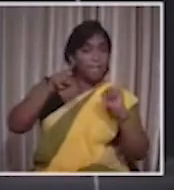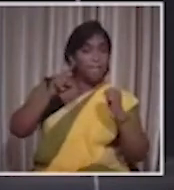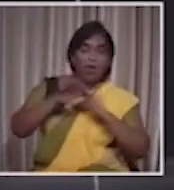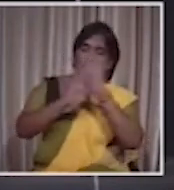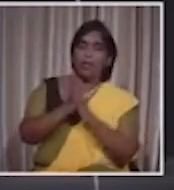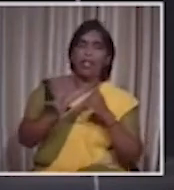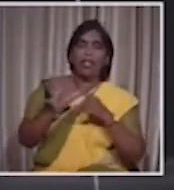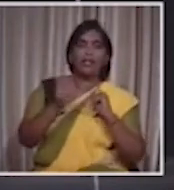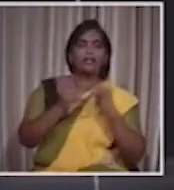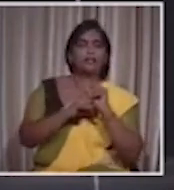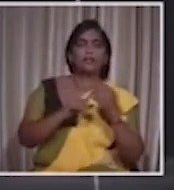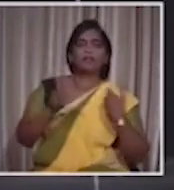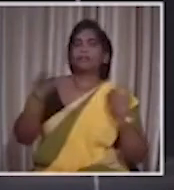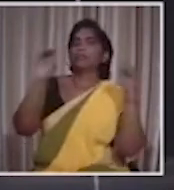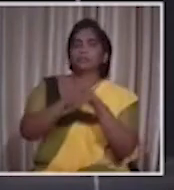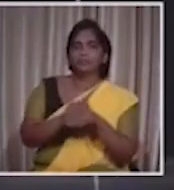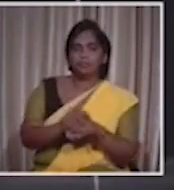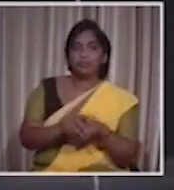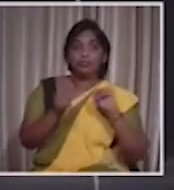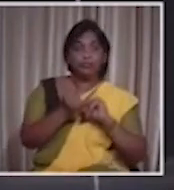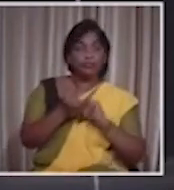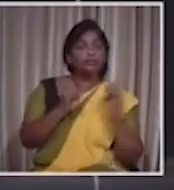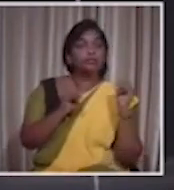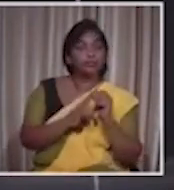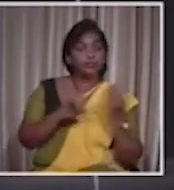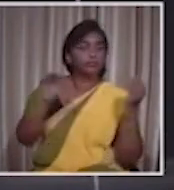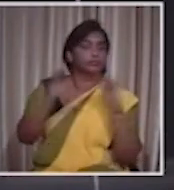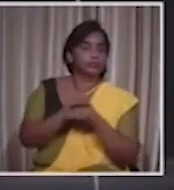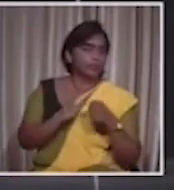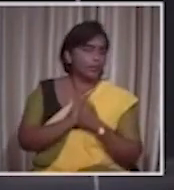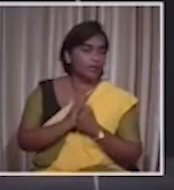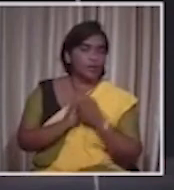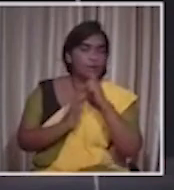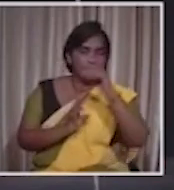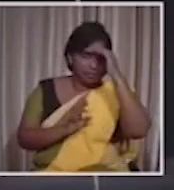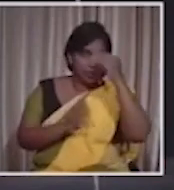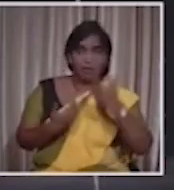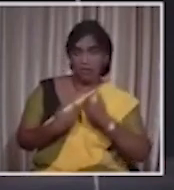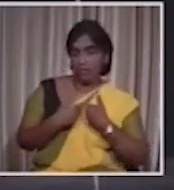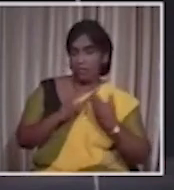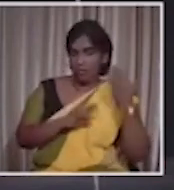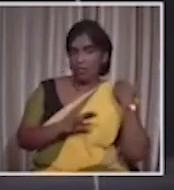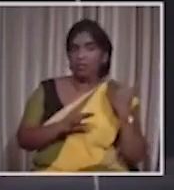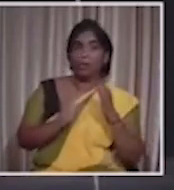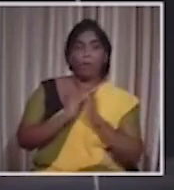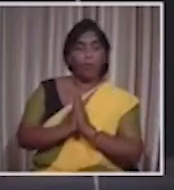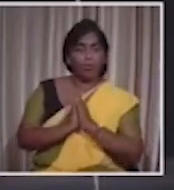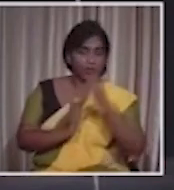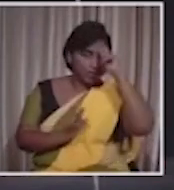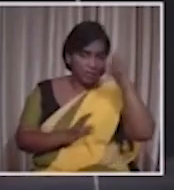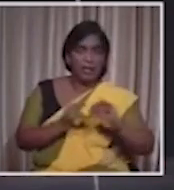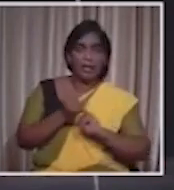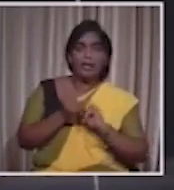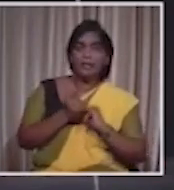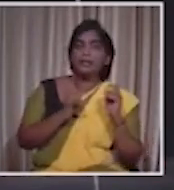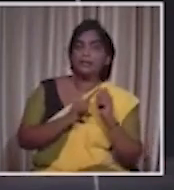කරා. ඒක බරපතල වැරද්දක්. එහෙම තමයි මේ SSP වරයා මෙතෙන්ට ආවේ. ගරු කතානායකතුමනි, අපේ කාලේ පූජිත දයාසුන්දර මහත්තයා මේ